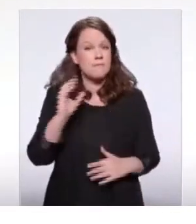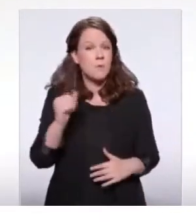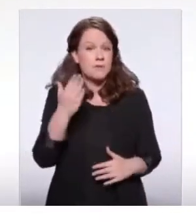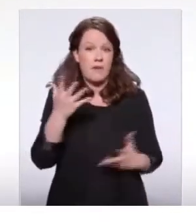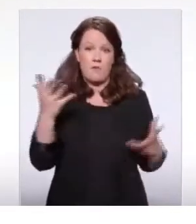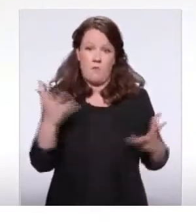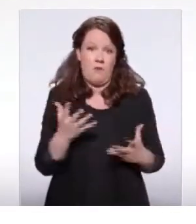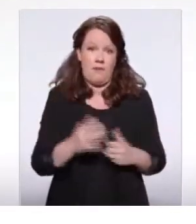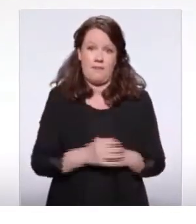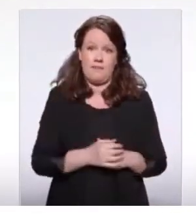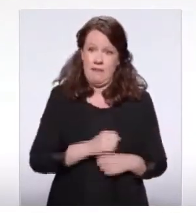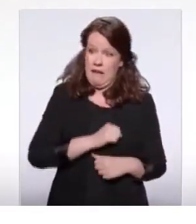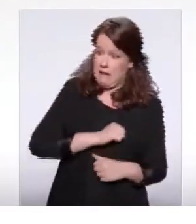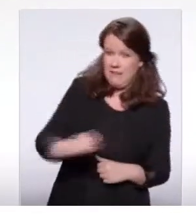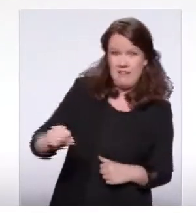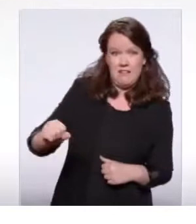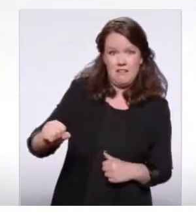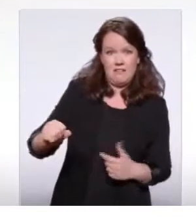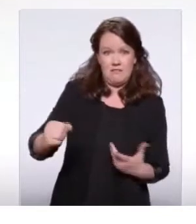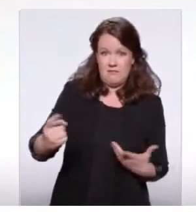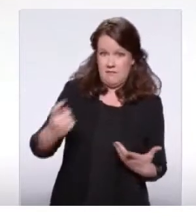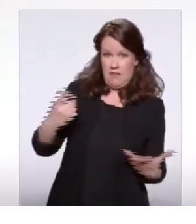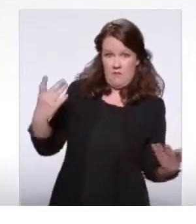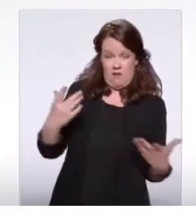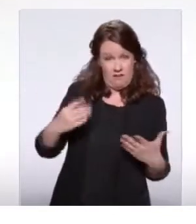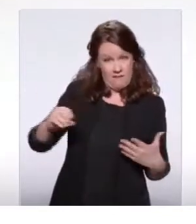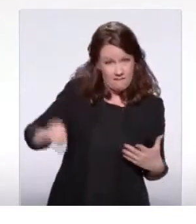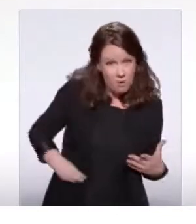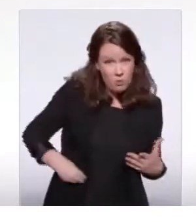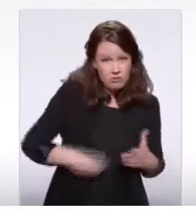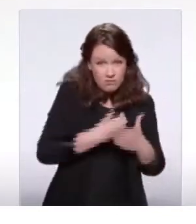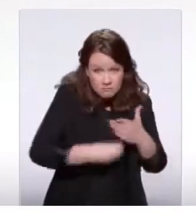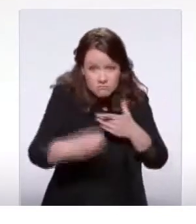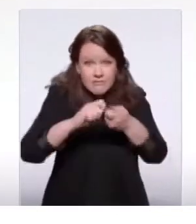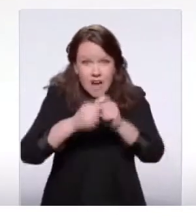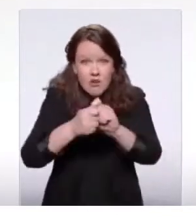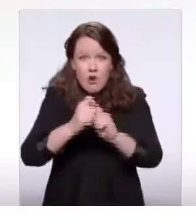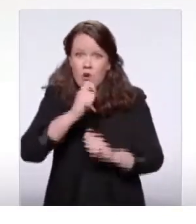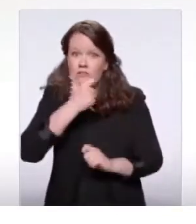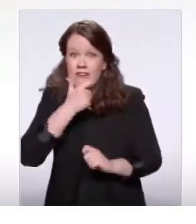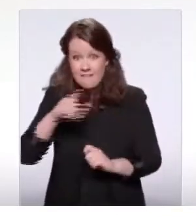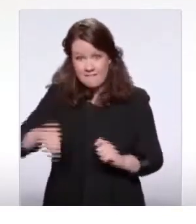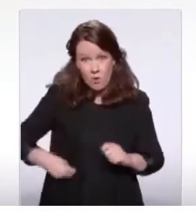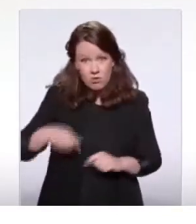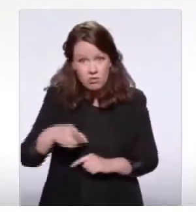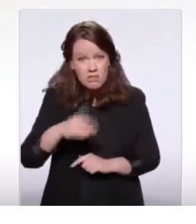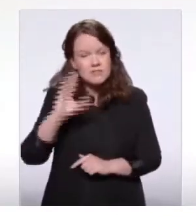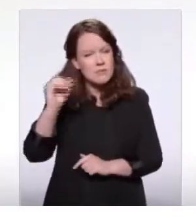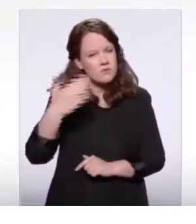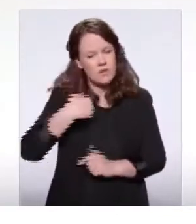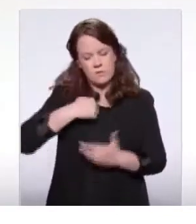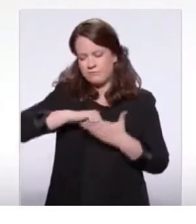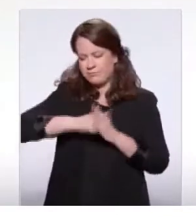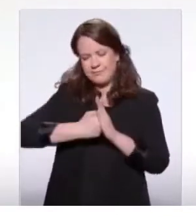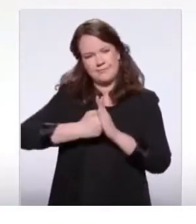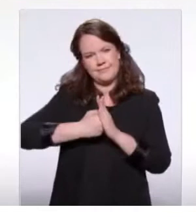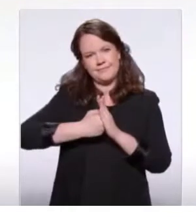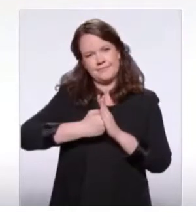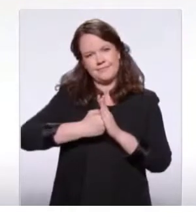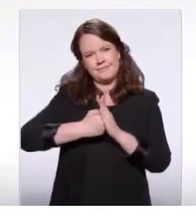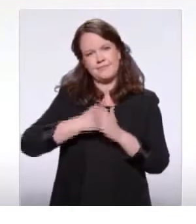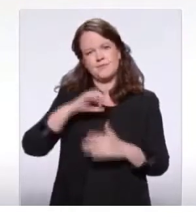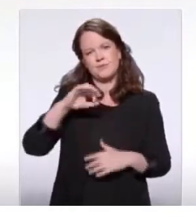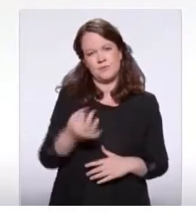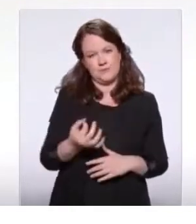subir cette accélération à cause du variant qui risque de nous faire perdre contrôle si nous ne bougeons pas. Nous devons donc nous